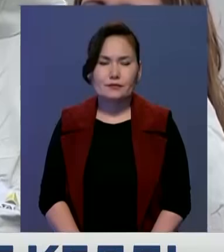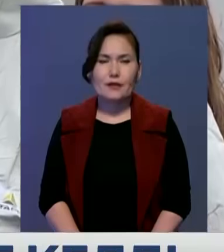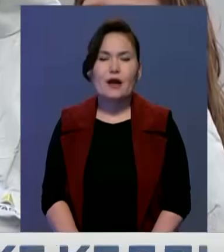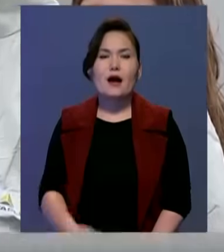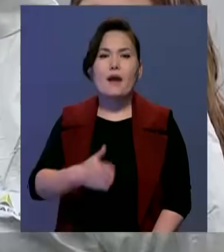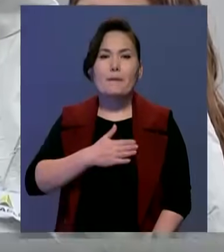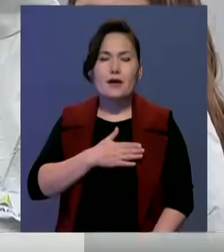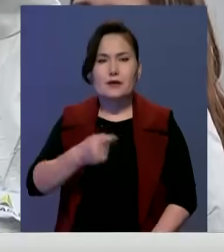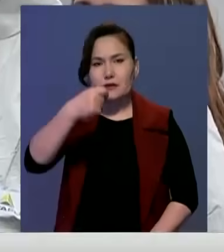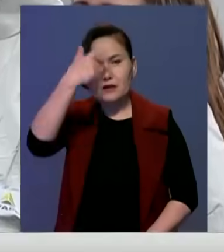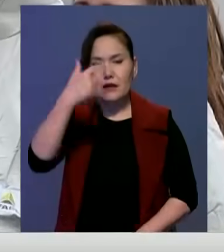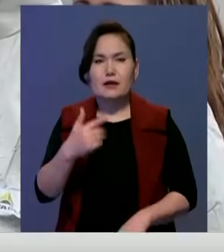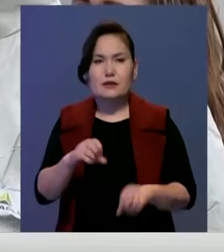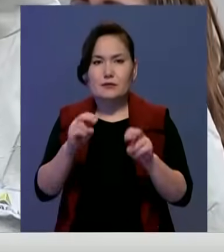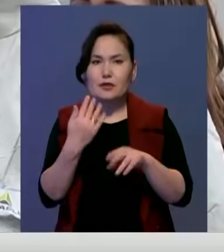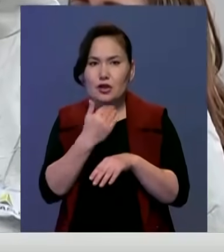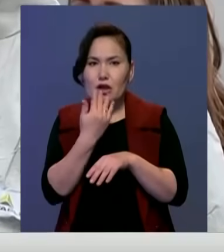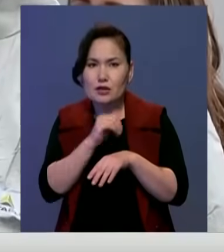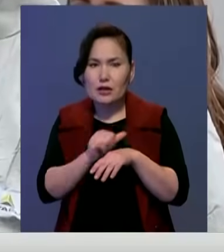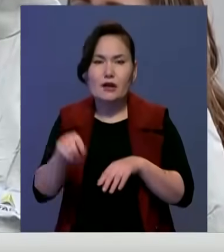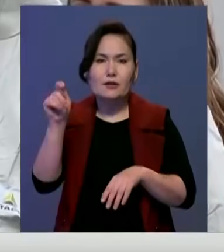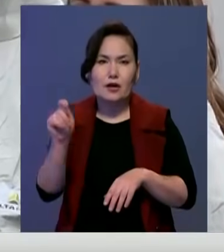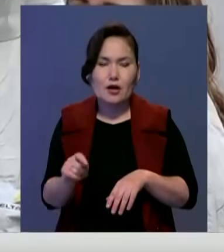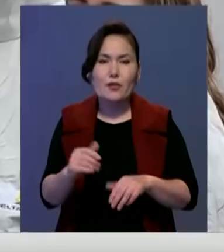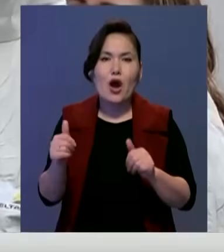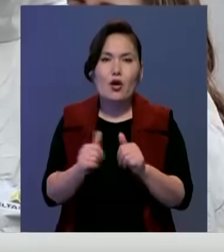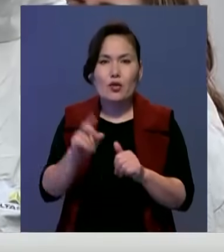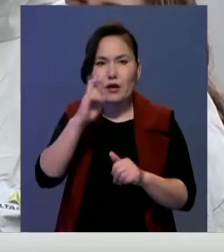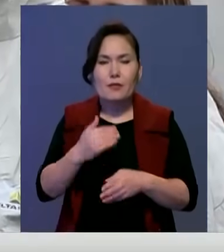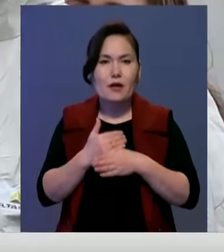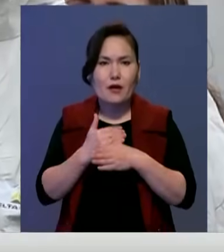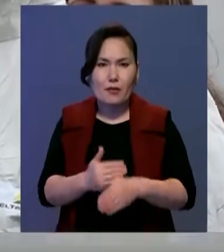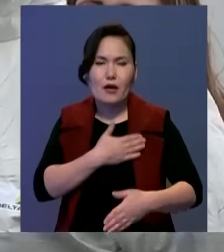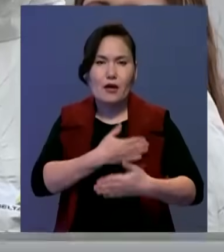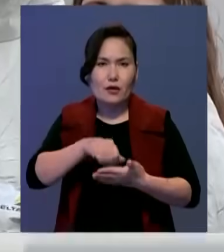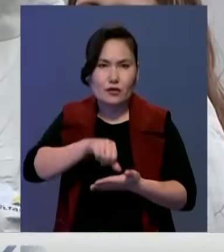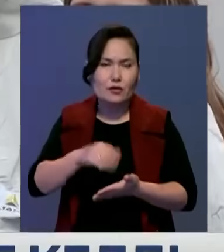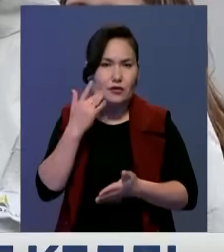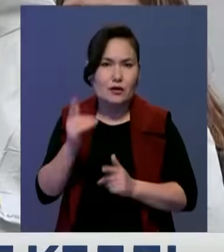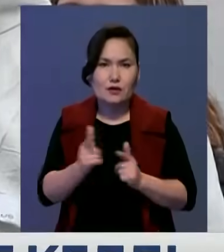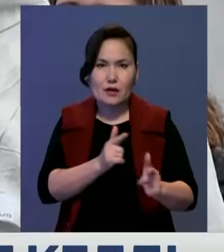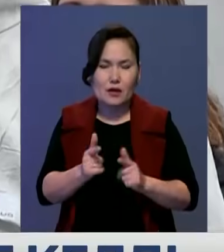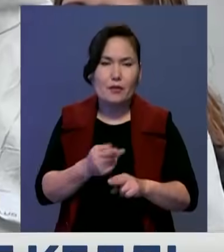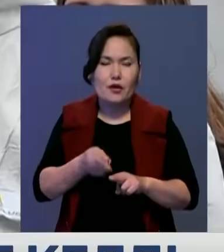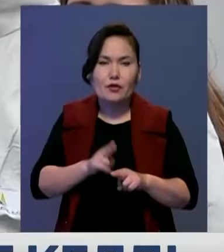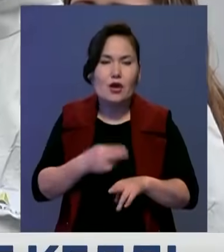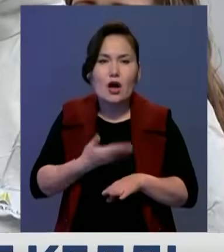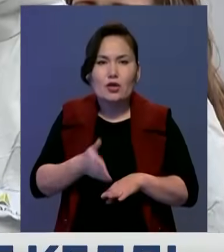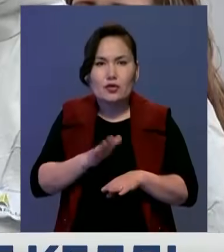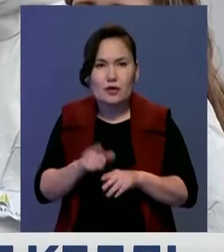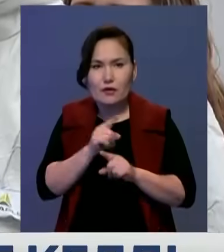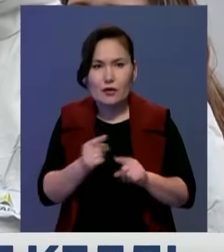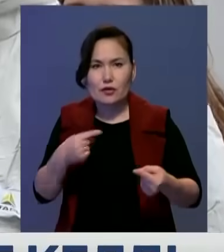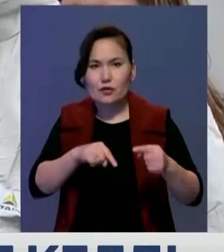Біз Словакияға өз ниетімізбен келдік. Осындай қиын кезде көршілерге қол ұшын созған дұрыс деп есептейміз. Біздің де басымызға күн тууы мүмкін.